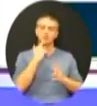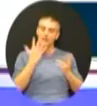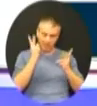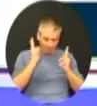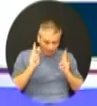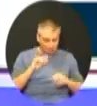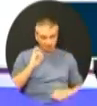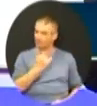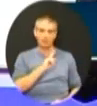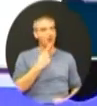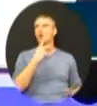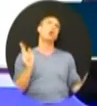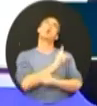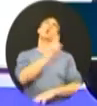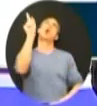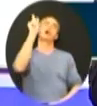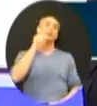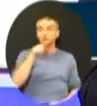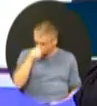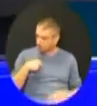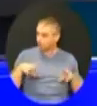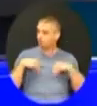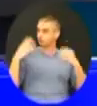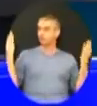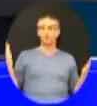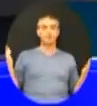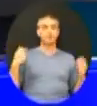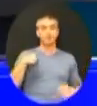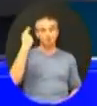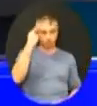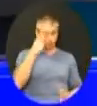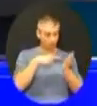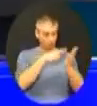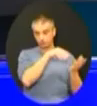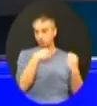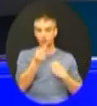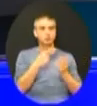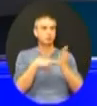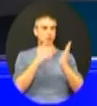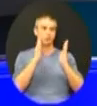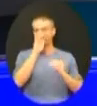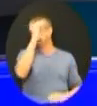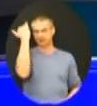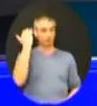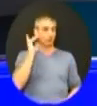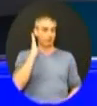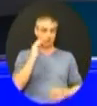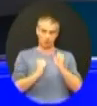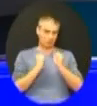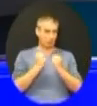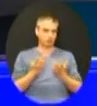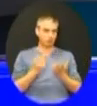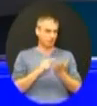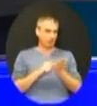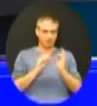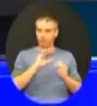איך אפשר כן ולא לא אז על זה אז על זה אנחנו מסכימים אני חושבת שהדוגמה שנותן אמיר הא דוגמה מאוד מאוד קיצונית ואפילו מאוד מאוד קשה